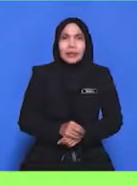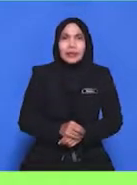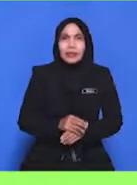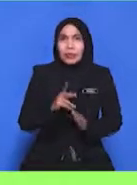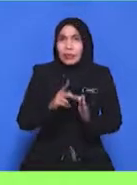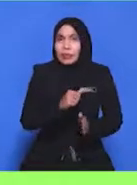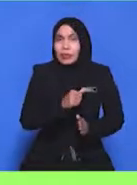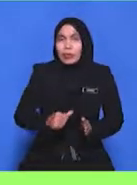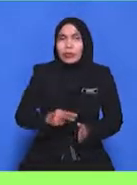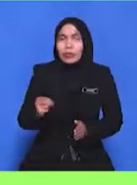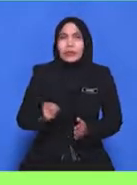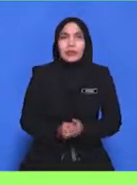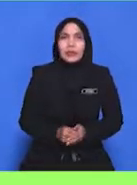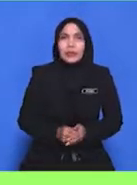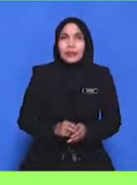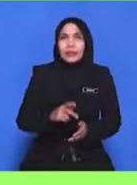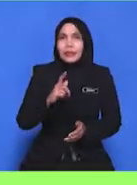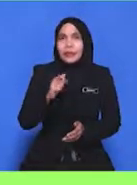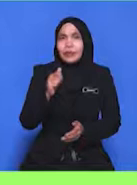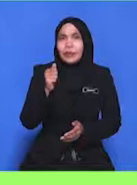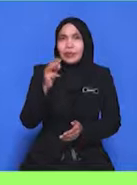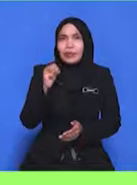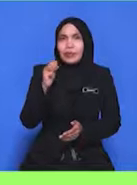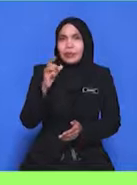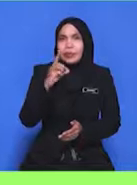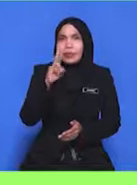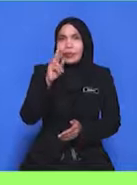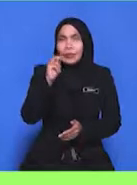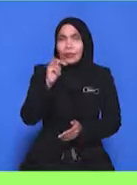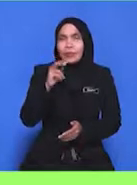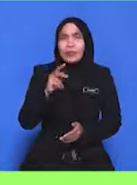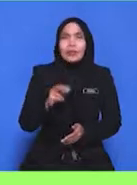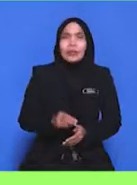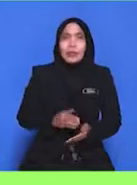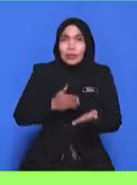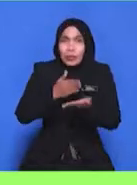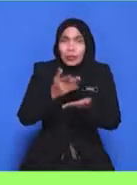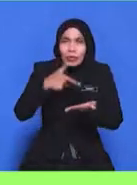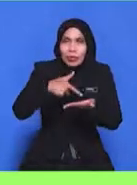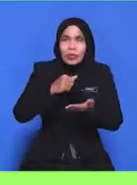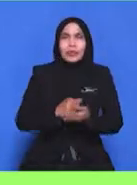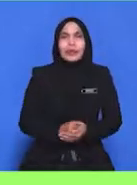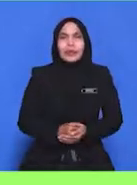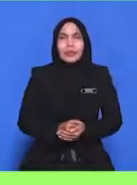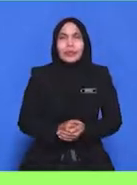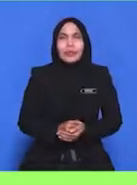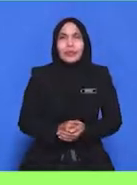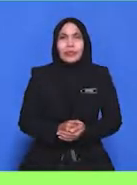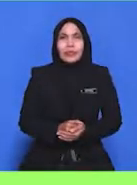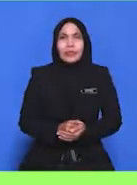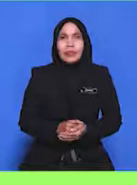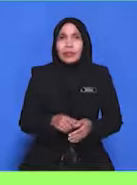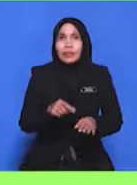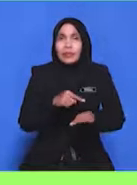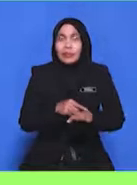ini diteruskan oleh generasi seterusnya pada zaman Khulafa Ar-Rashidin dan Kerajaan Umayyah.